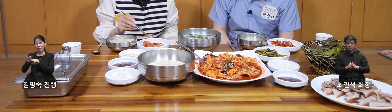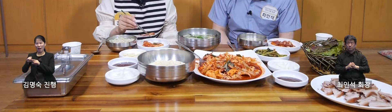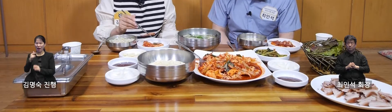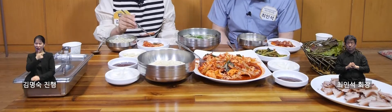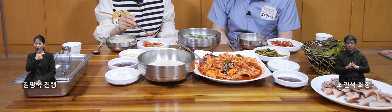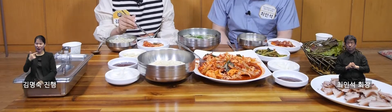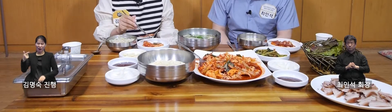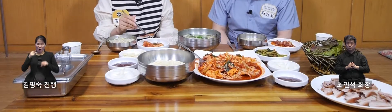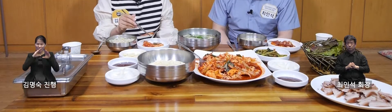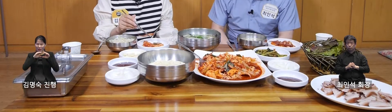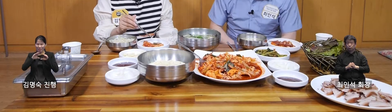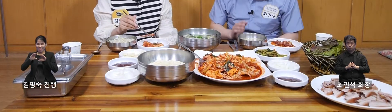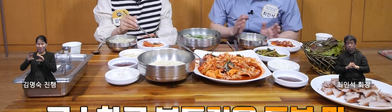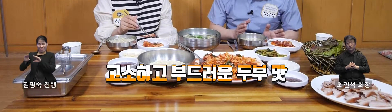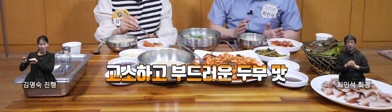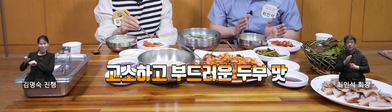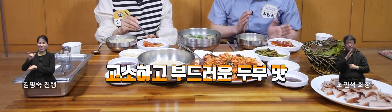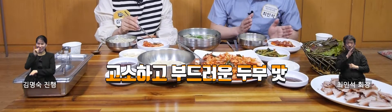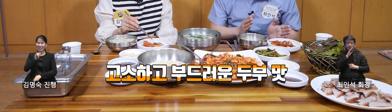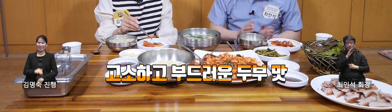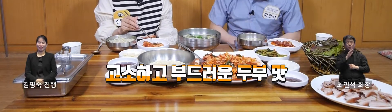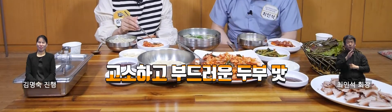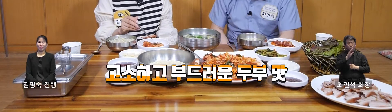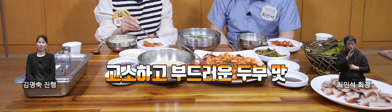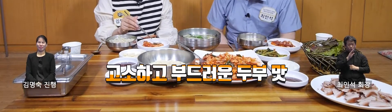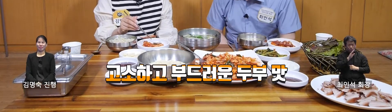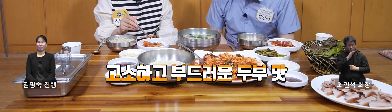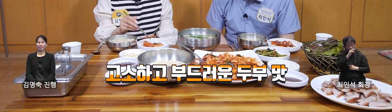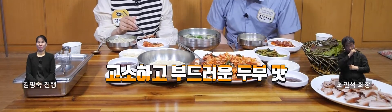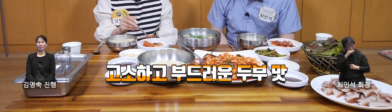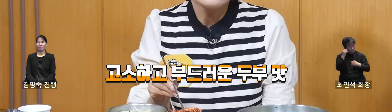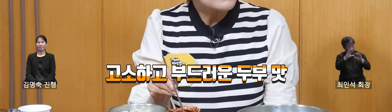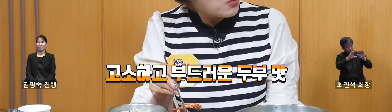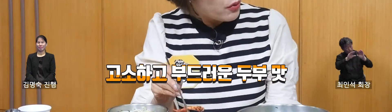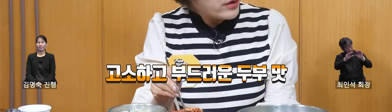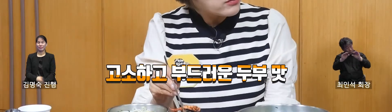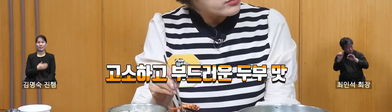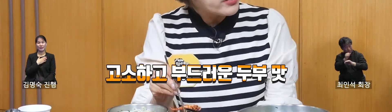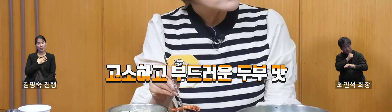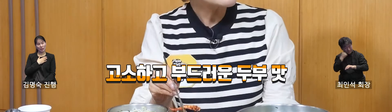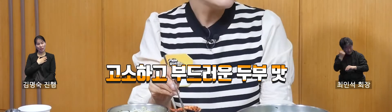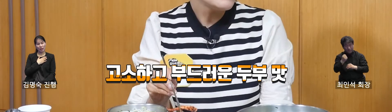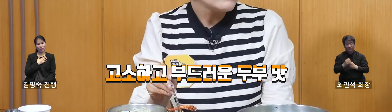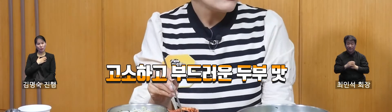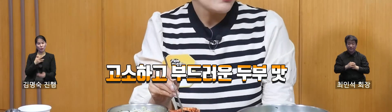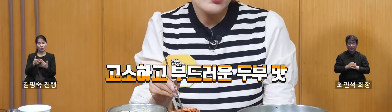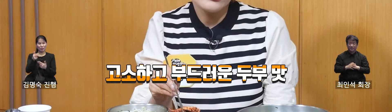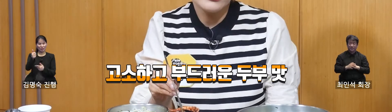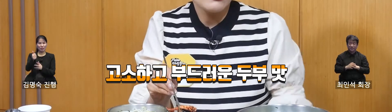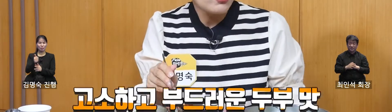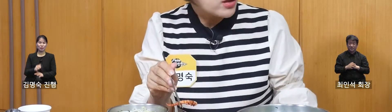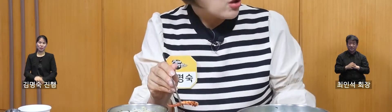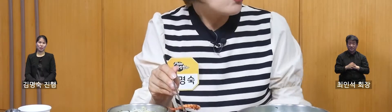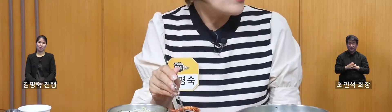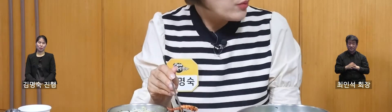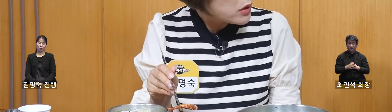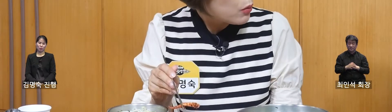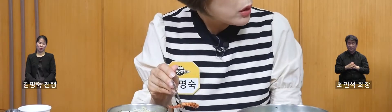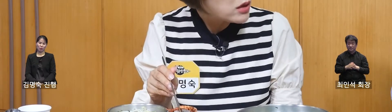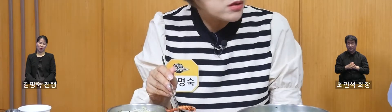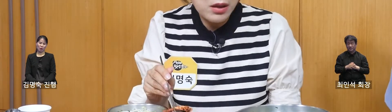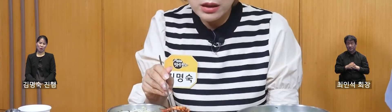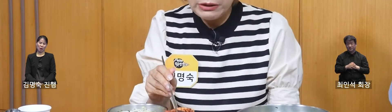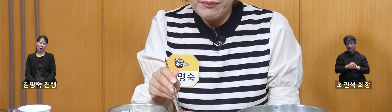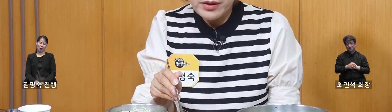너무 부드러워요. 네, 아주 고소하고 부드럽고 맛있네요. 제가 뭐 우리 회장님을 뭐 이렇게 오래 경험해